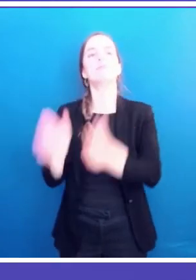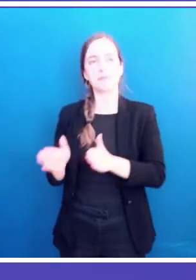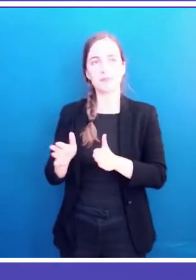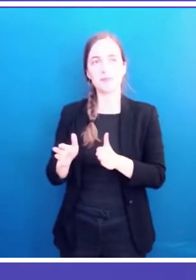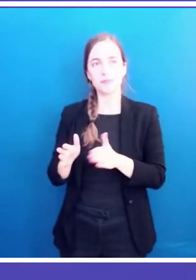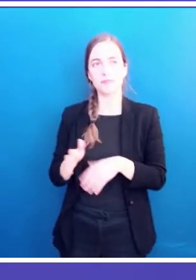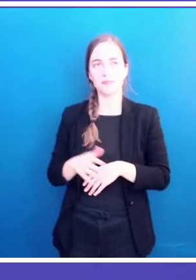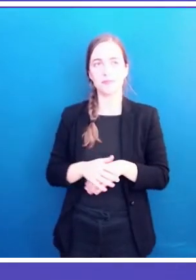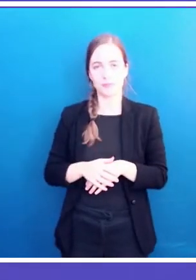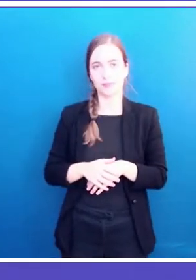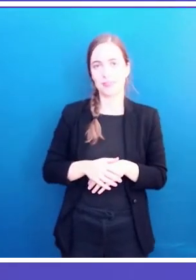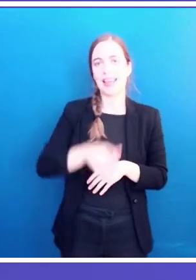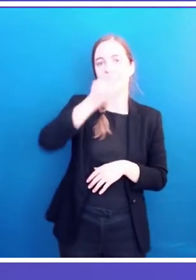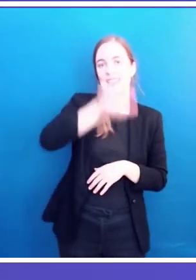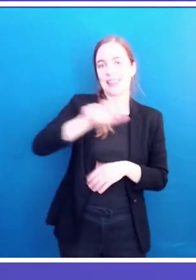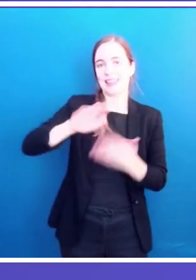النسوية،